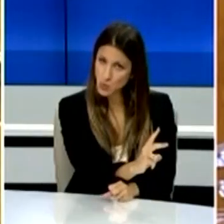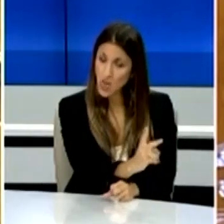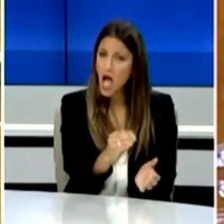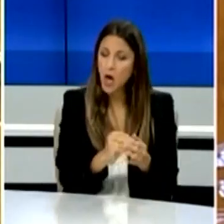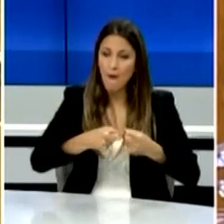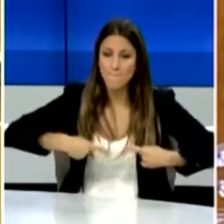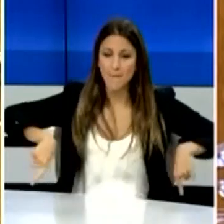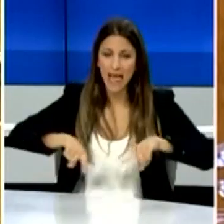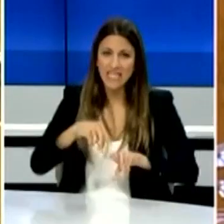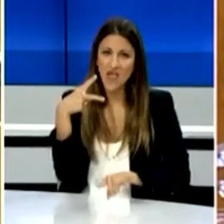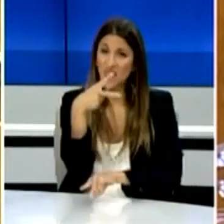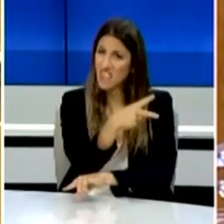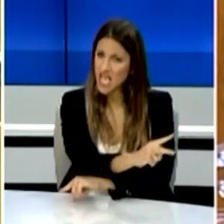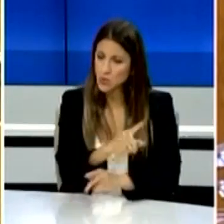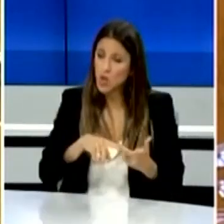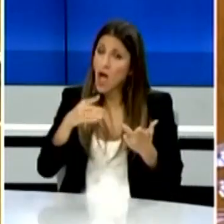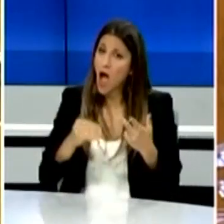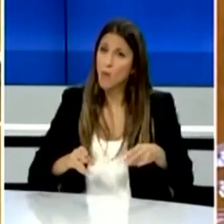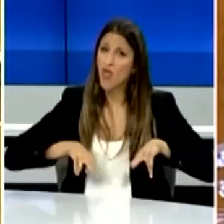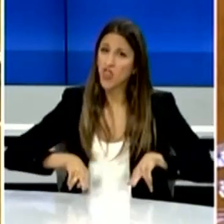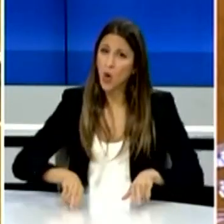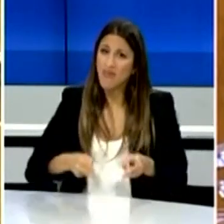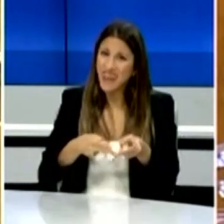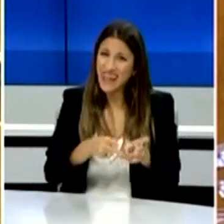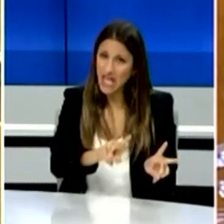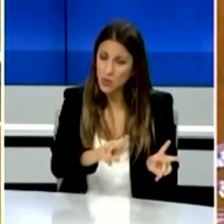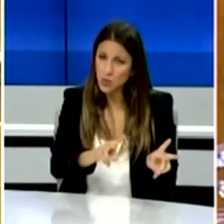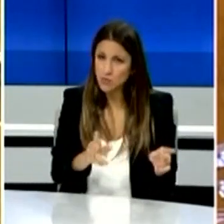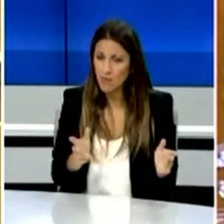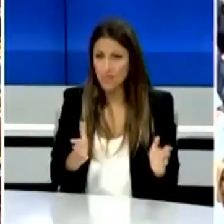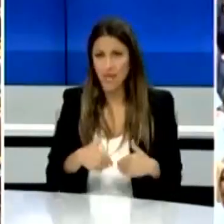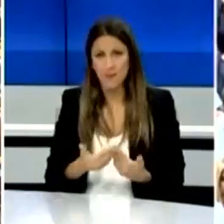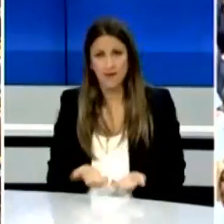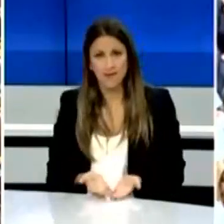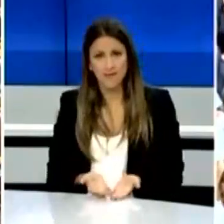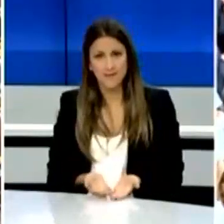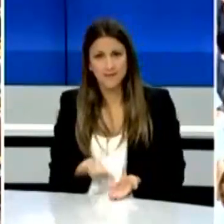πλατείες της χώρας για να πραγματοποιούνται κατά βούληση πορείες και διαμαρτυρίες.